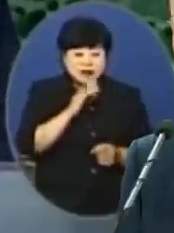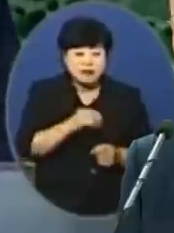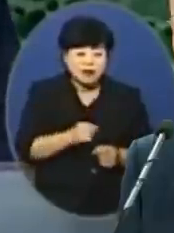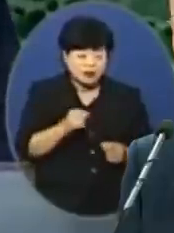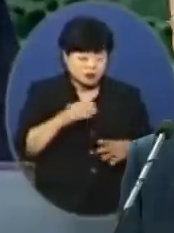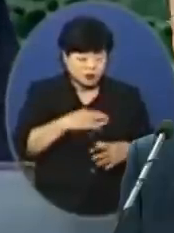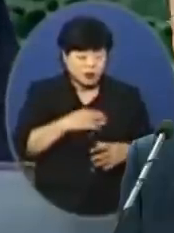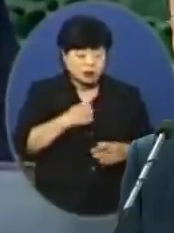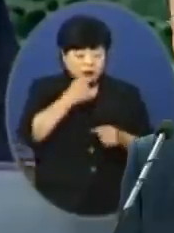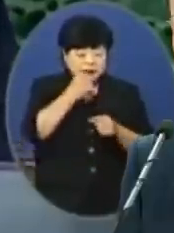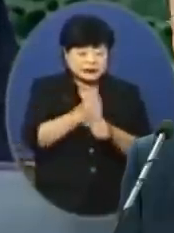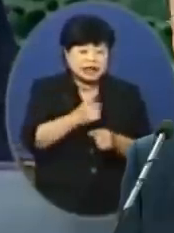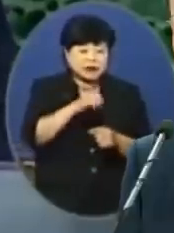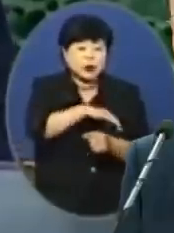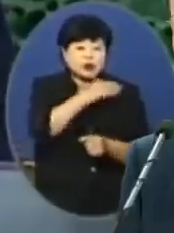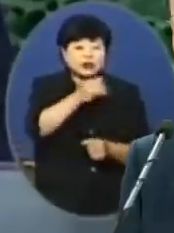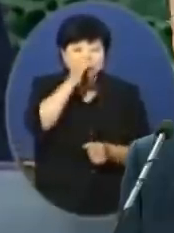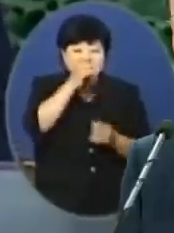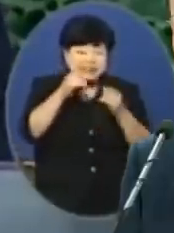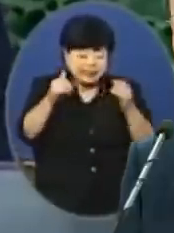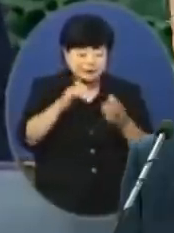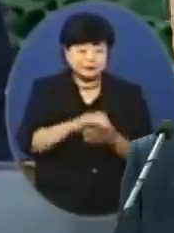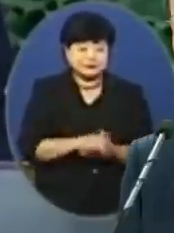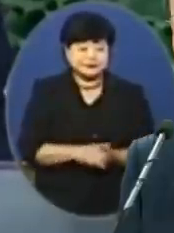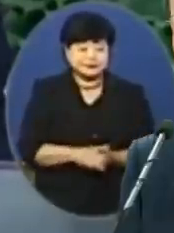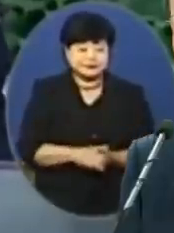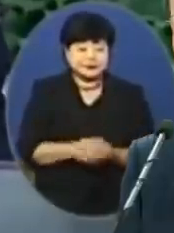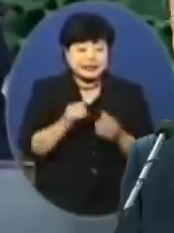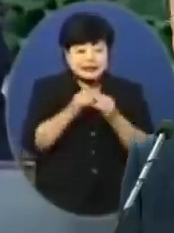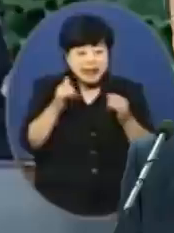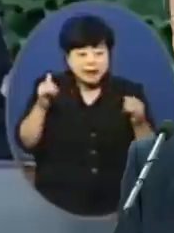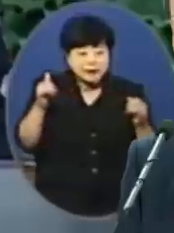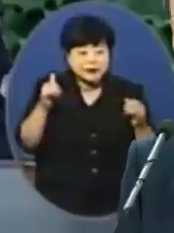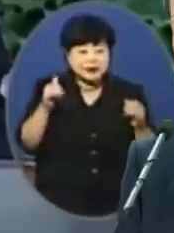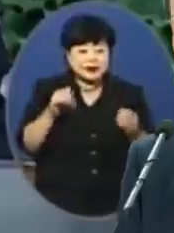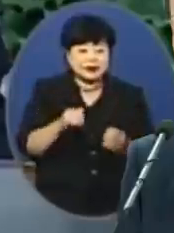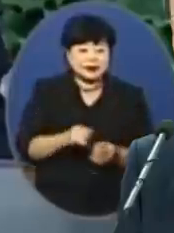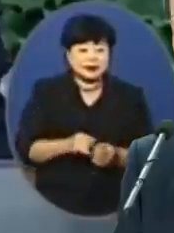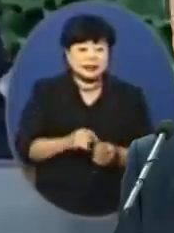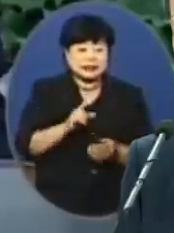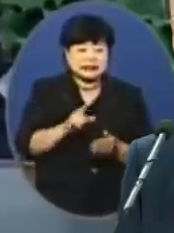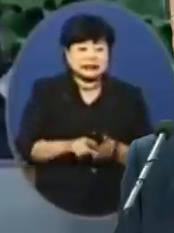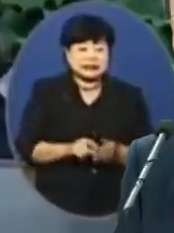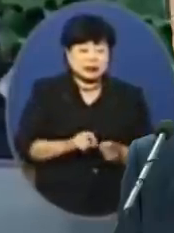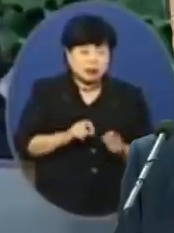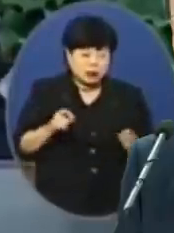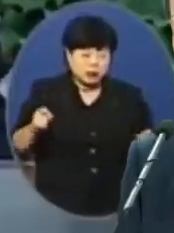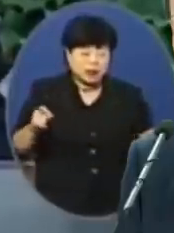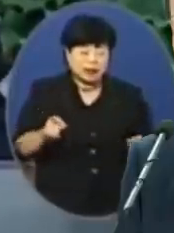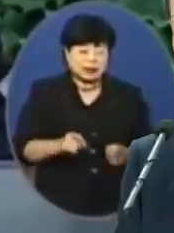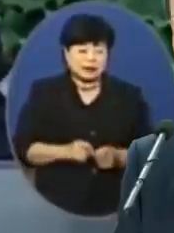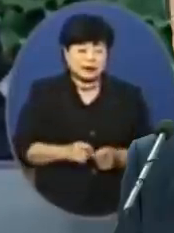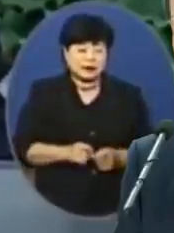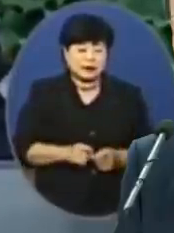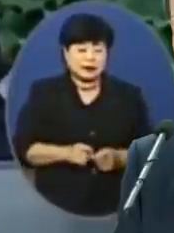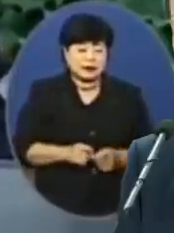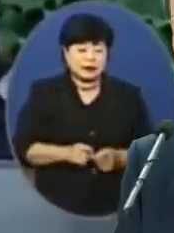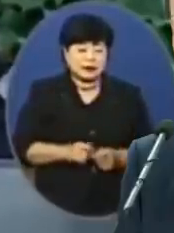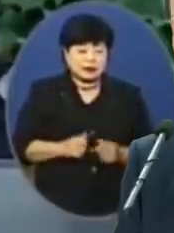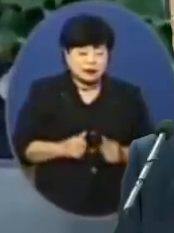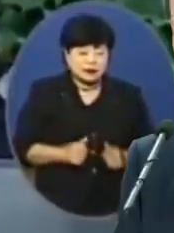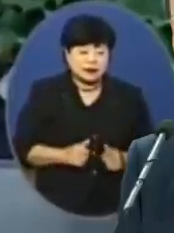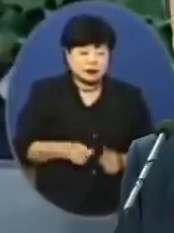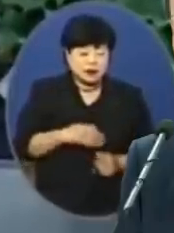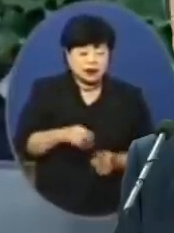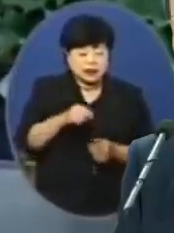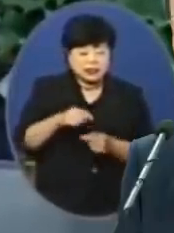대단한 창조적인 능력이 있는 사람입니다. 사람들이 오랜 세월 동안 멸시를 당하고 환경의